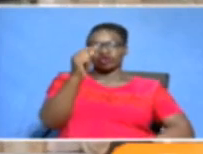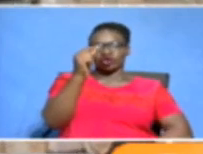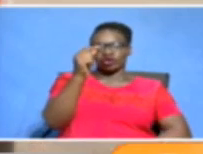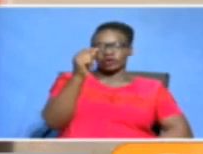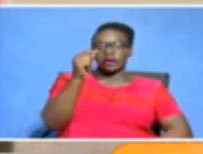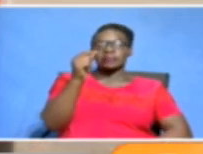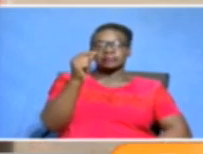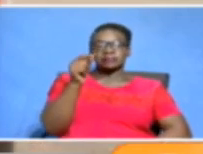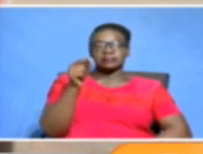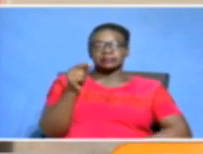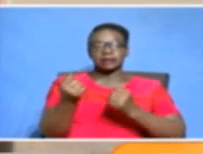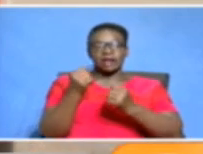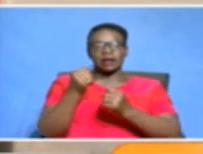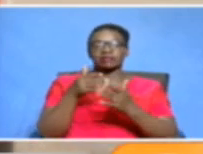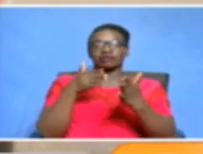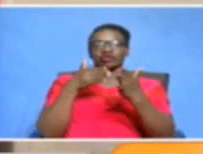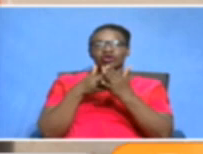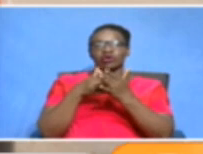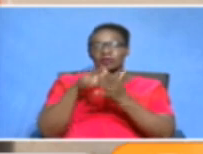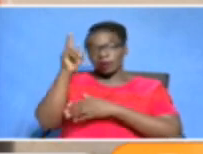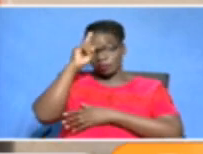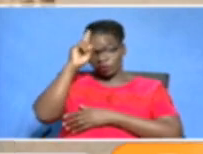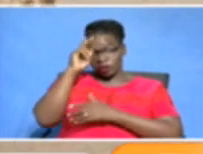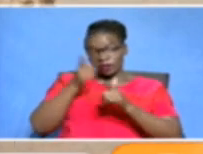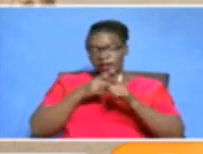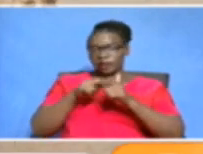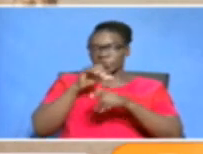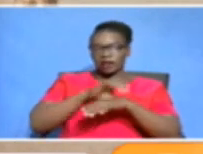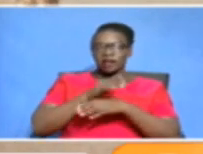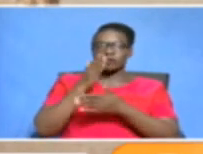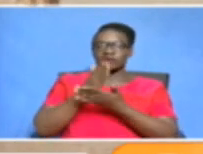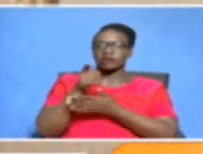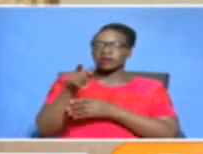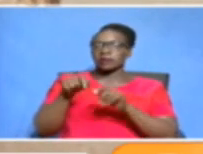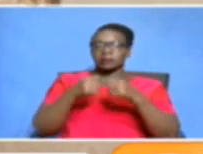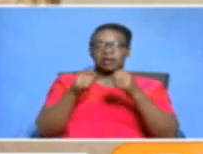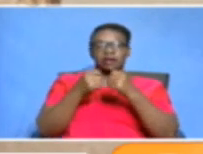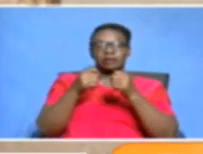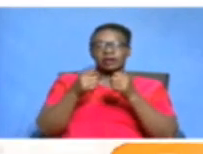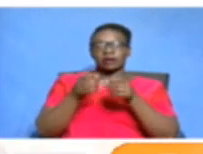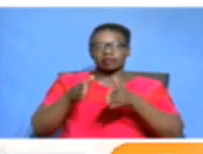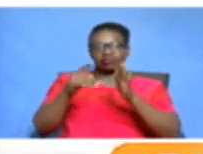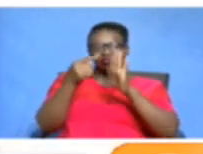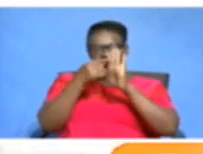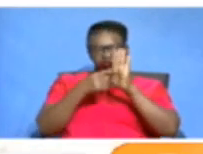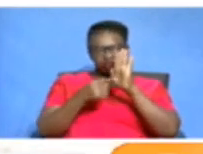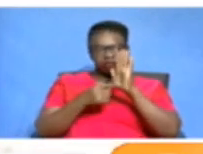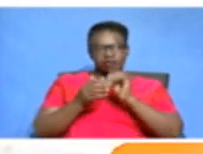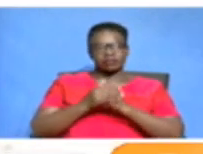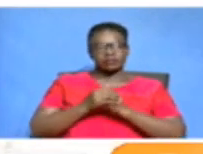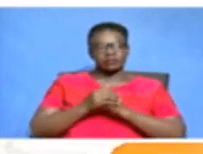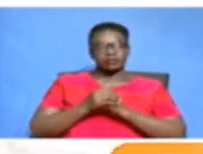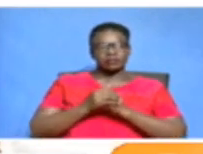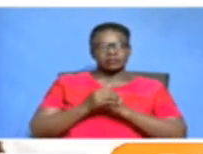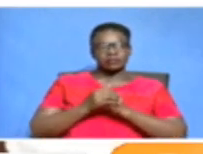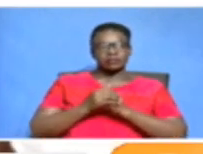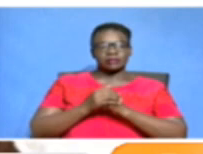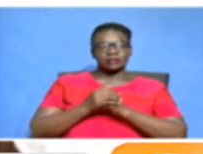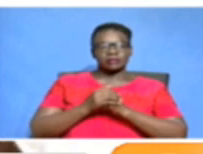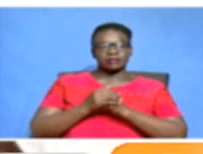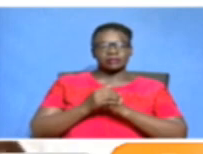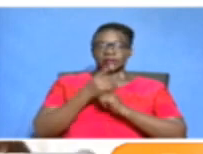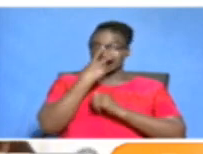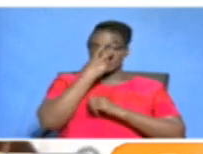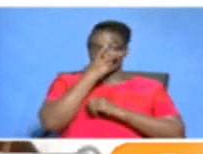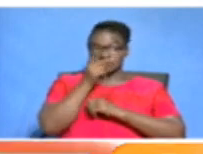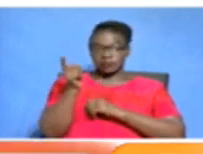Probox walisimamishwa na maafisa wa trafiki na kupatikana walikuwa wamekiuka sheria za barabarani. Sasa bana, wewe mbona unajiletea shida bana? Washukiwa